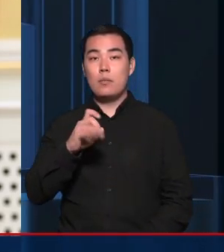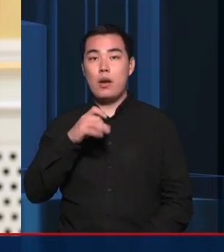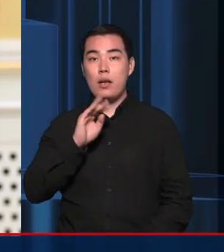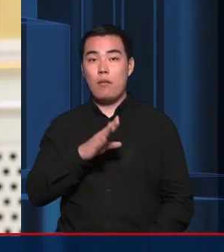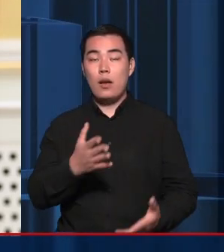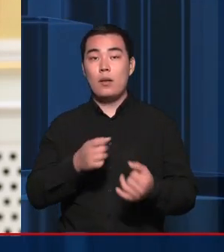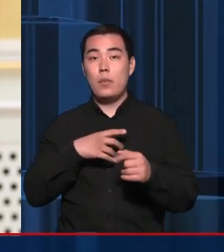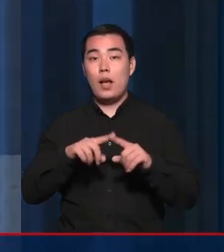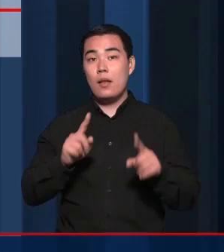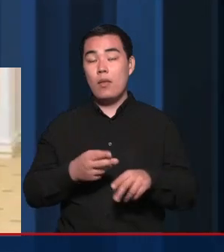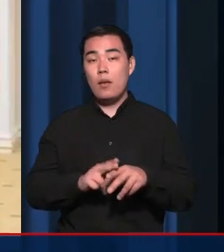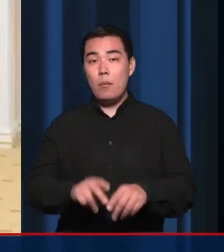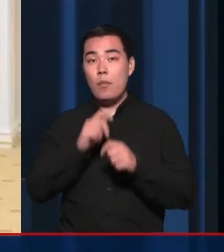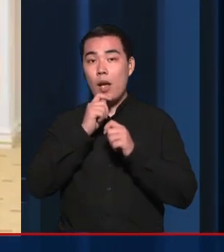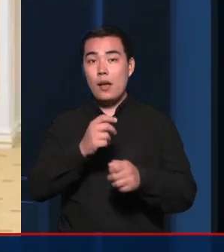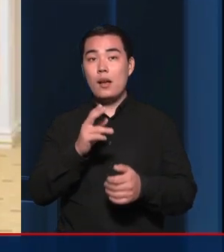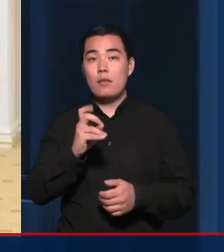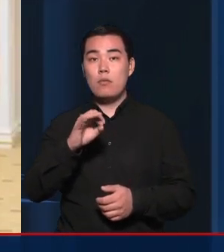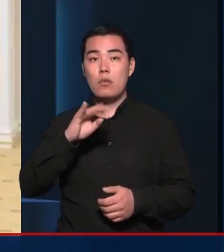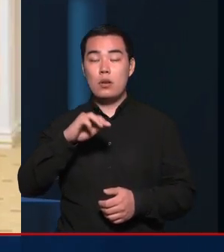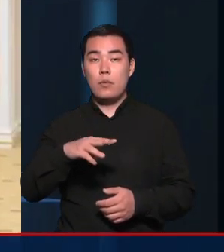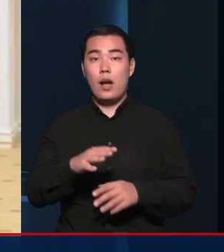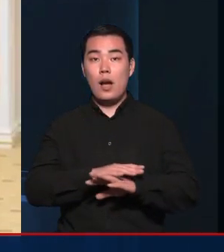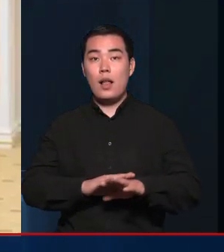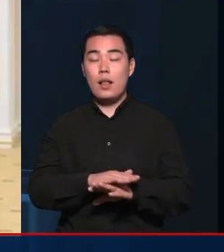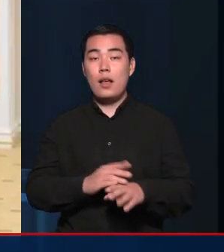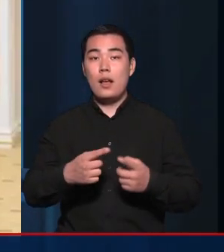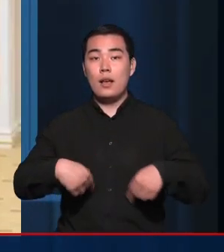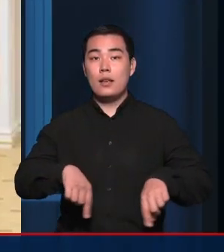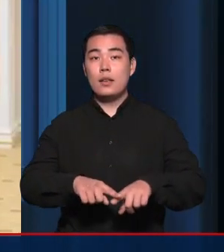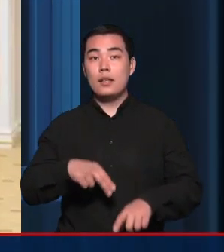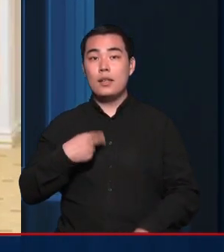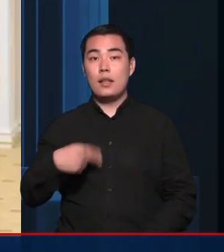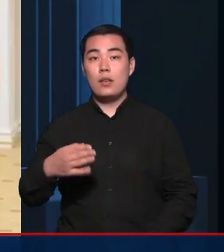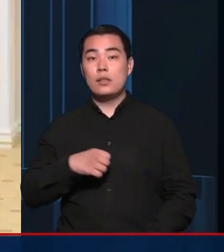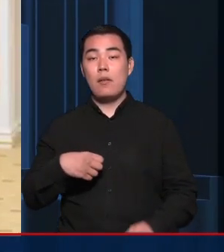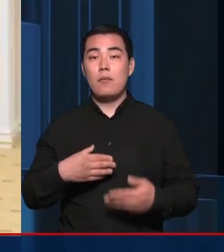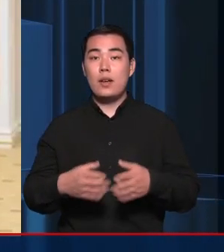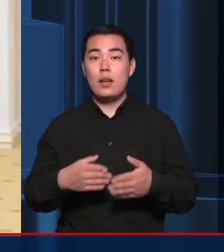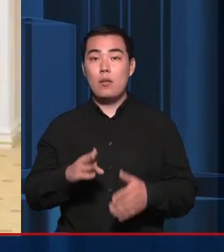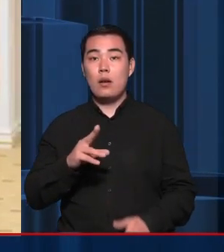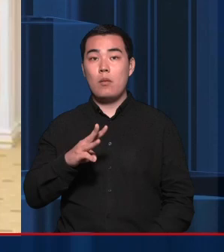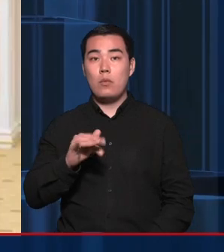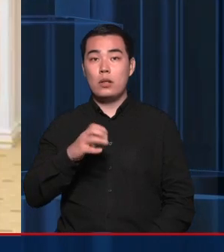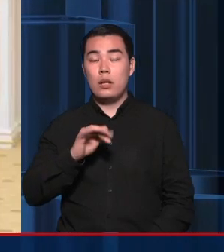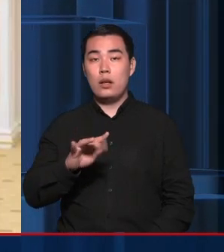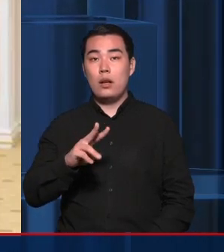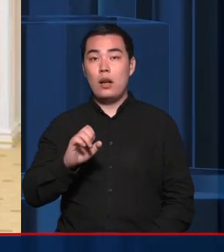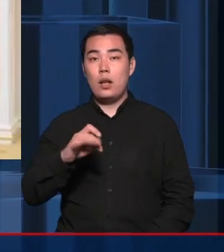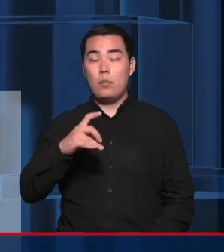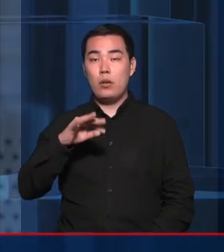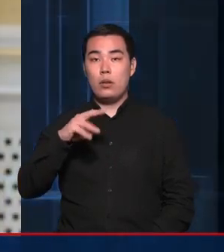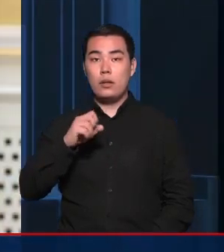алды. Дәл осындай марапат Қазинформ халықаралық агенттігі Қытай редакциясының шығарушы редакторы Мұхтар Халимоллаға